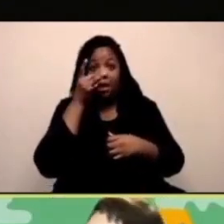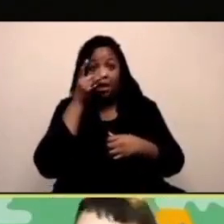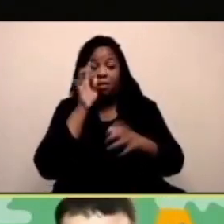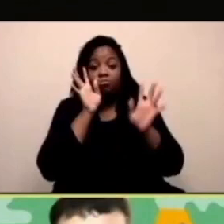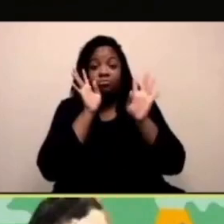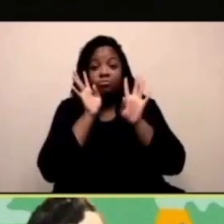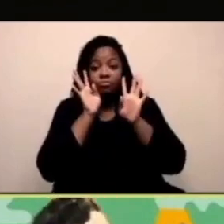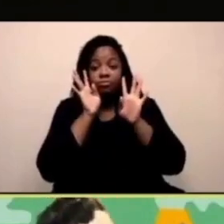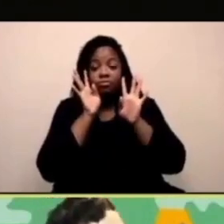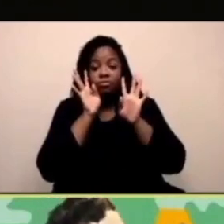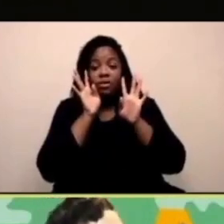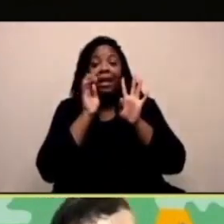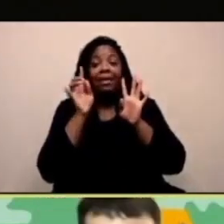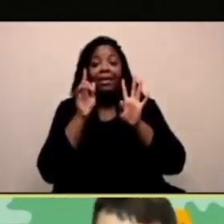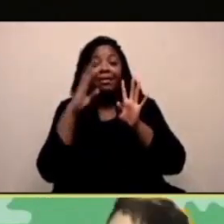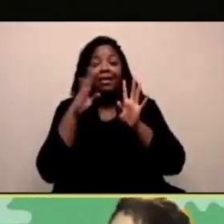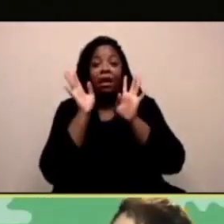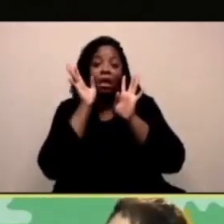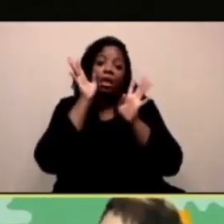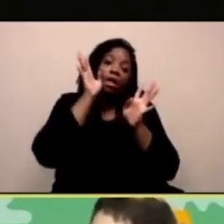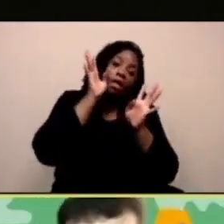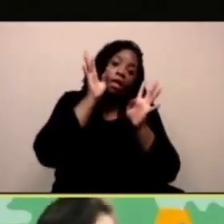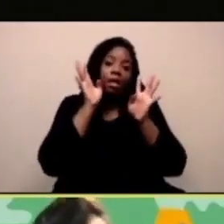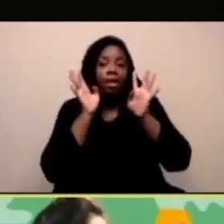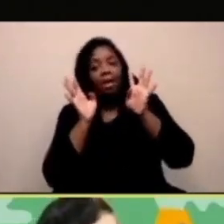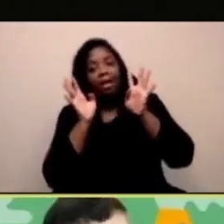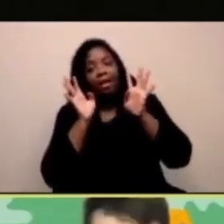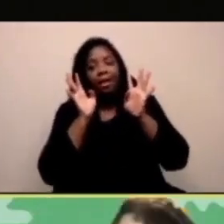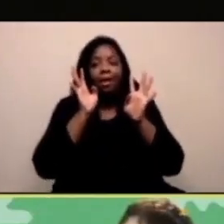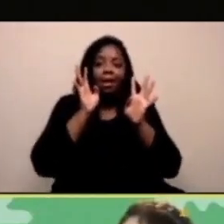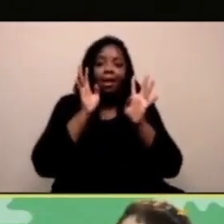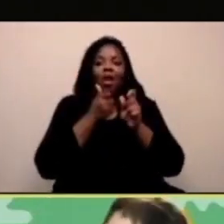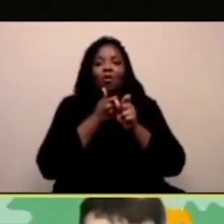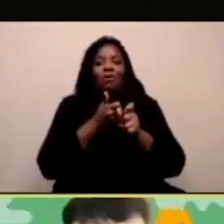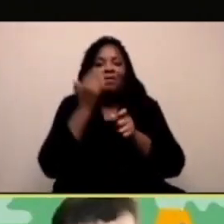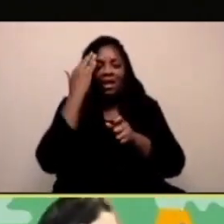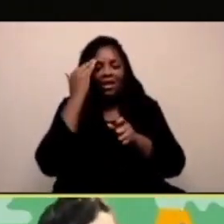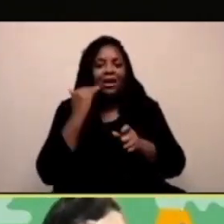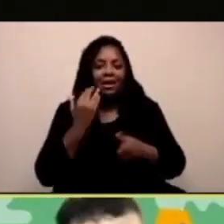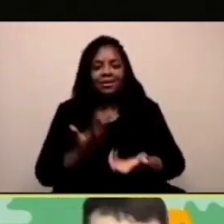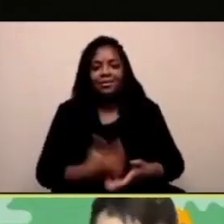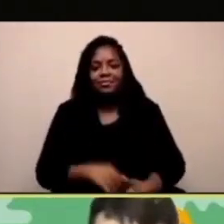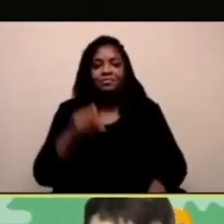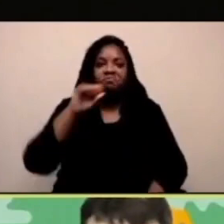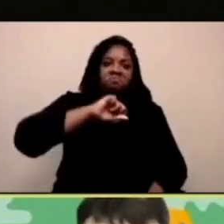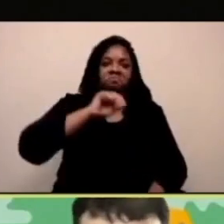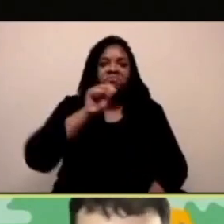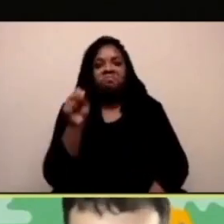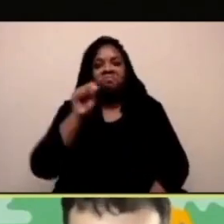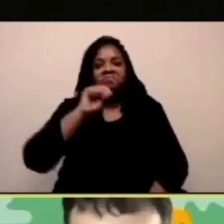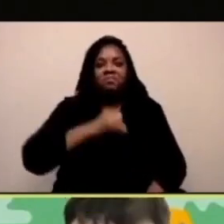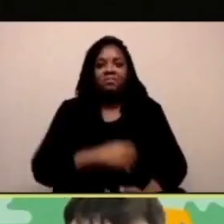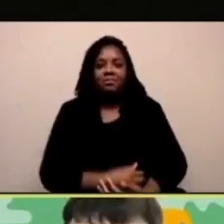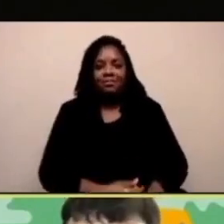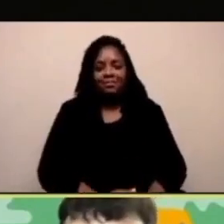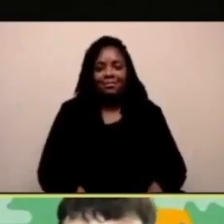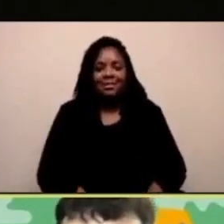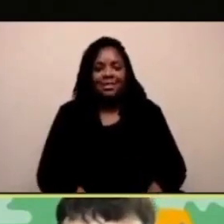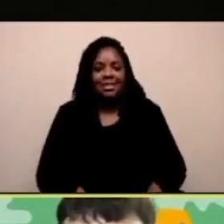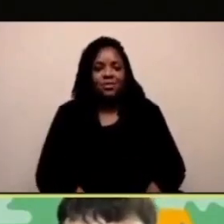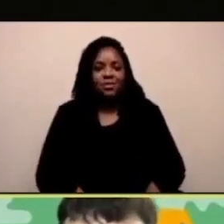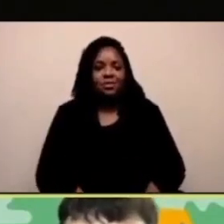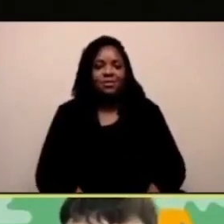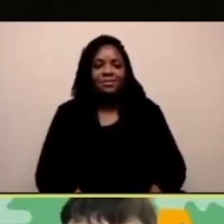画面に戻しますとこの後ループを使えばと回転についてきます